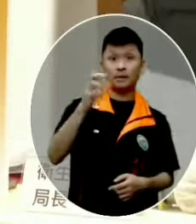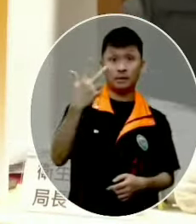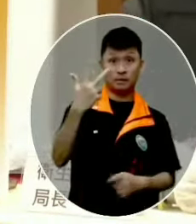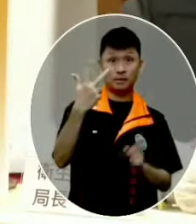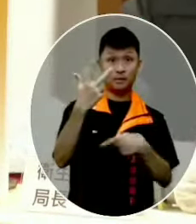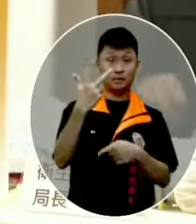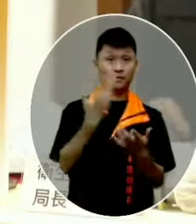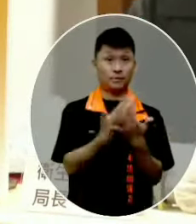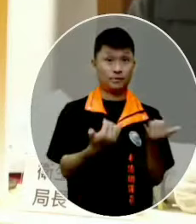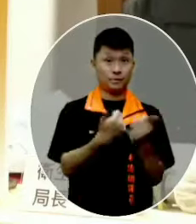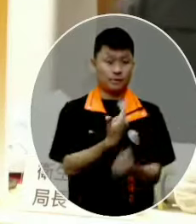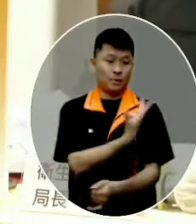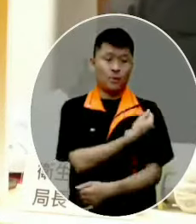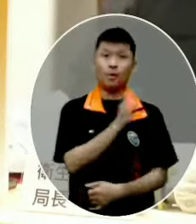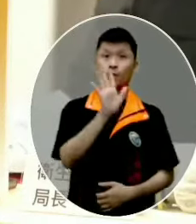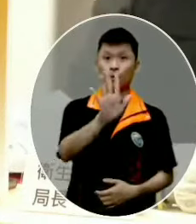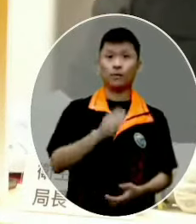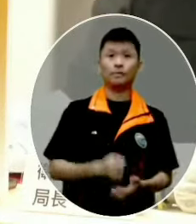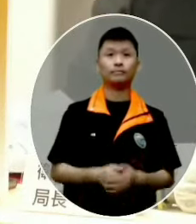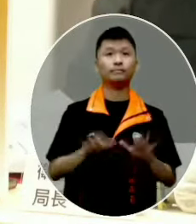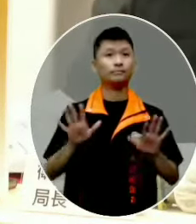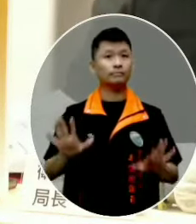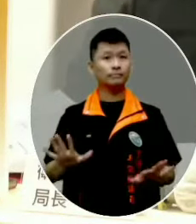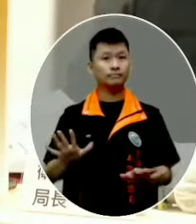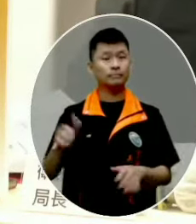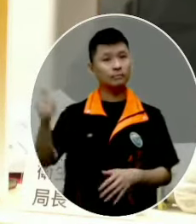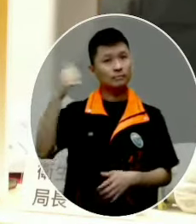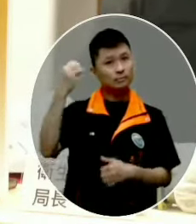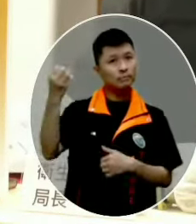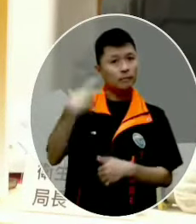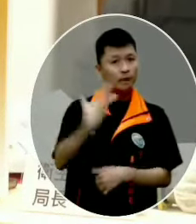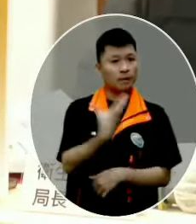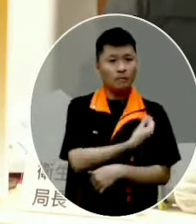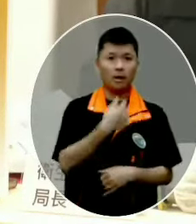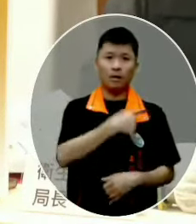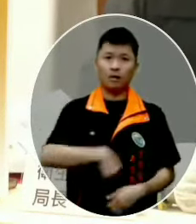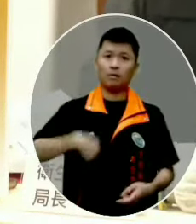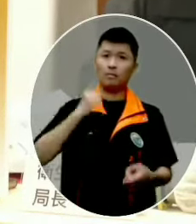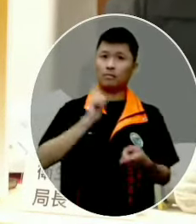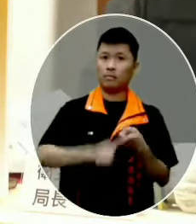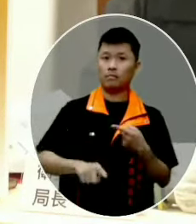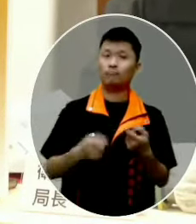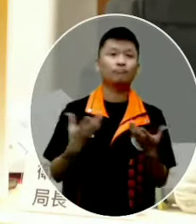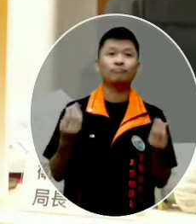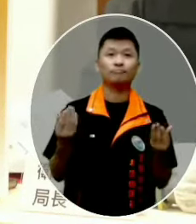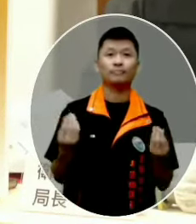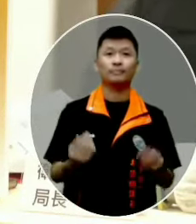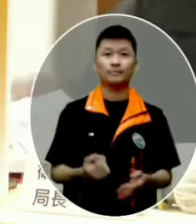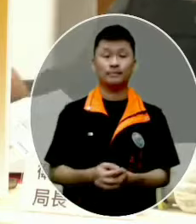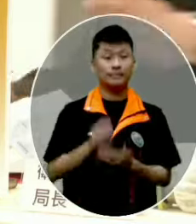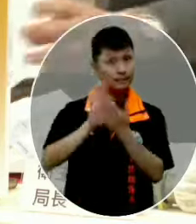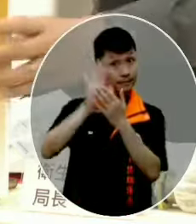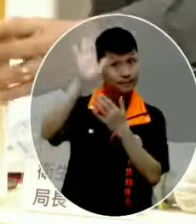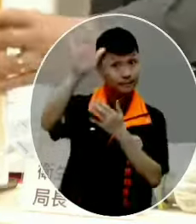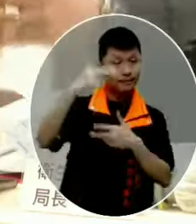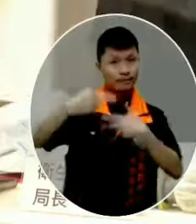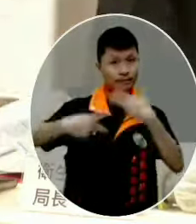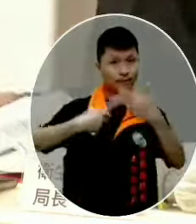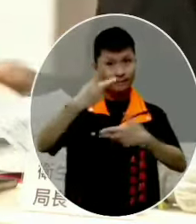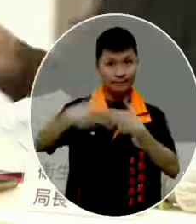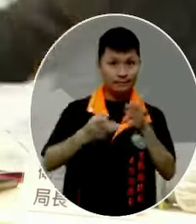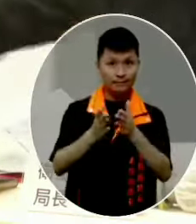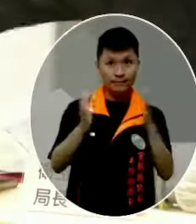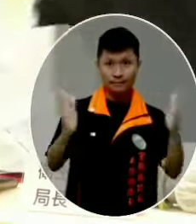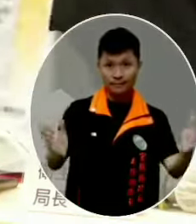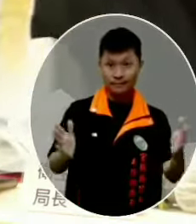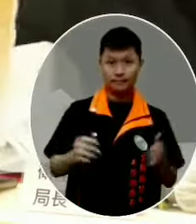友施打疫苗，目前没有接到施打后的不良反应。那呢，未来呢，2周我们